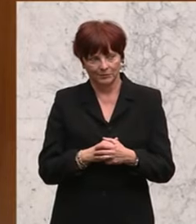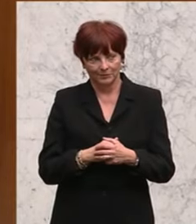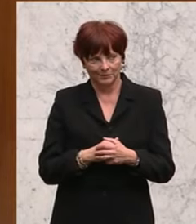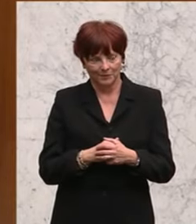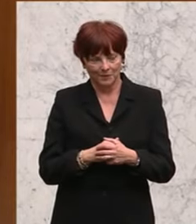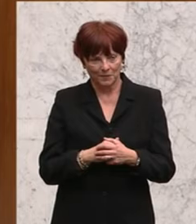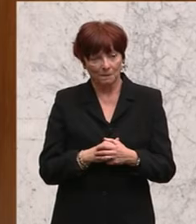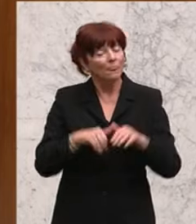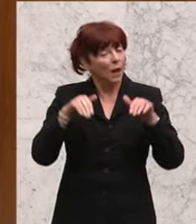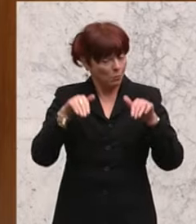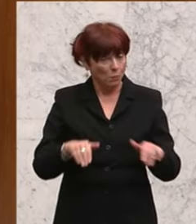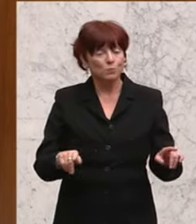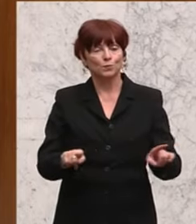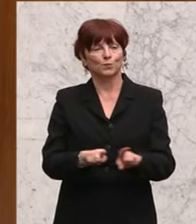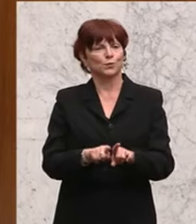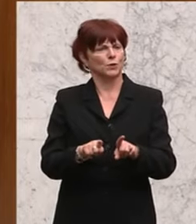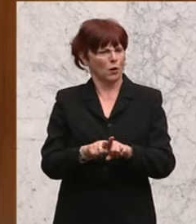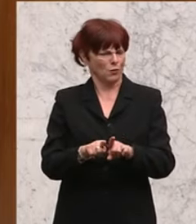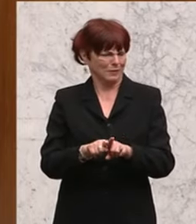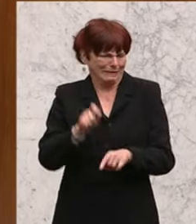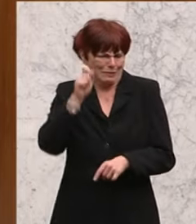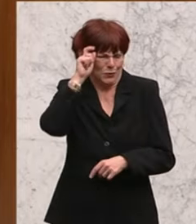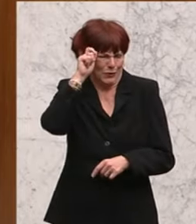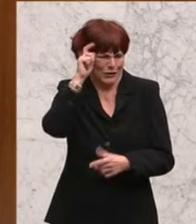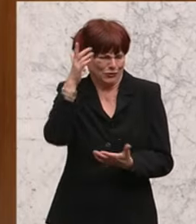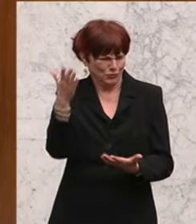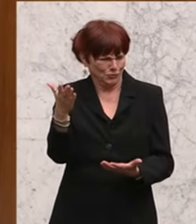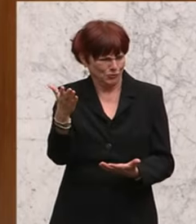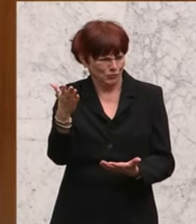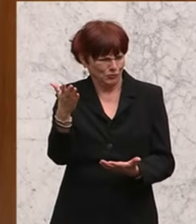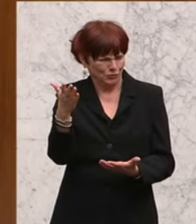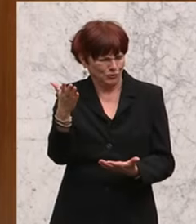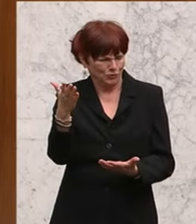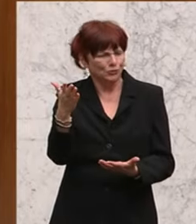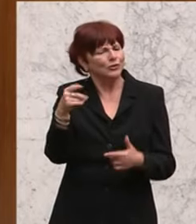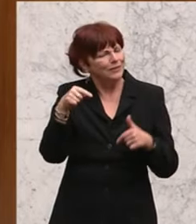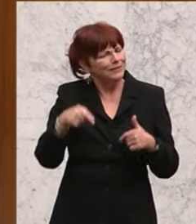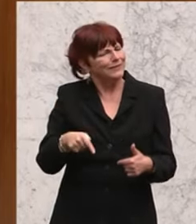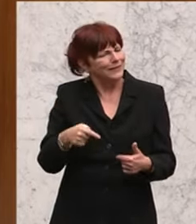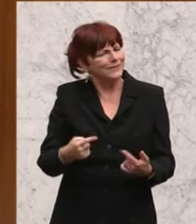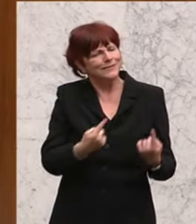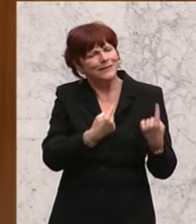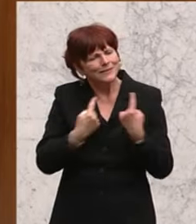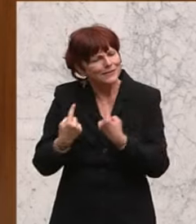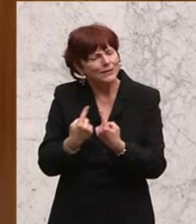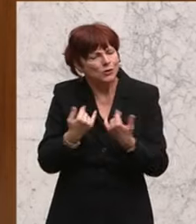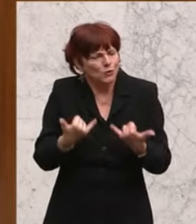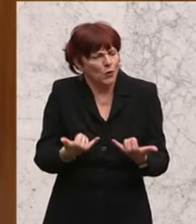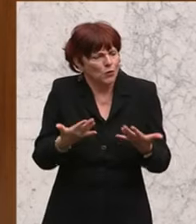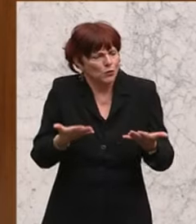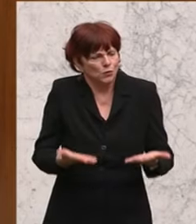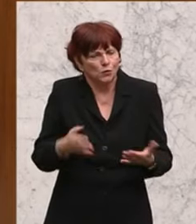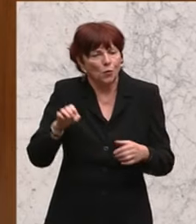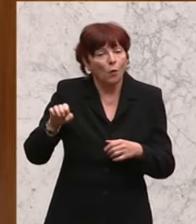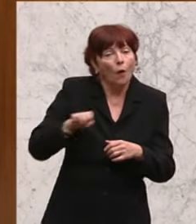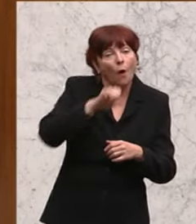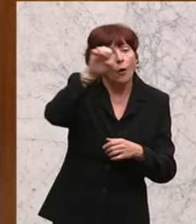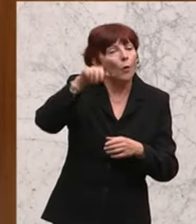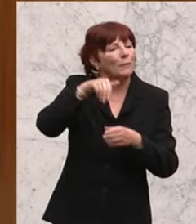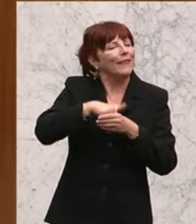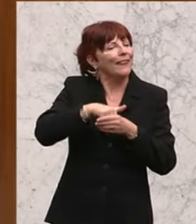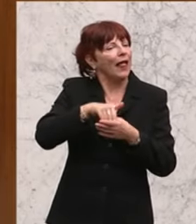Wir müssen aber auch, und das ist natürlich logisch, weil wir können in einer Situation, in der wir heute leben, in Europa